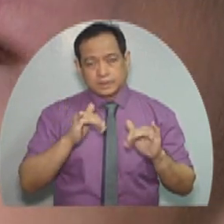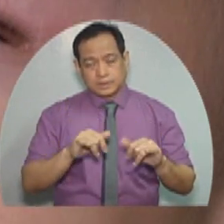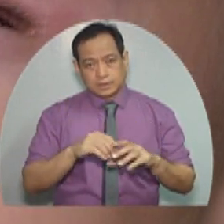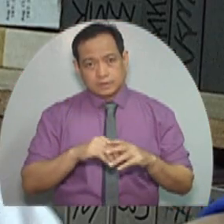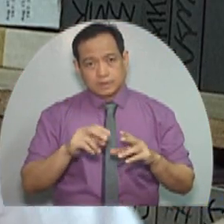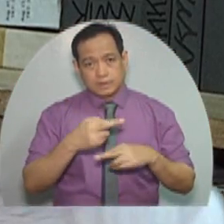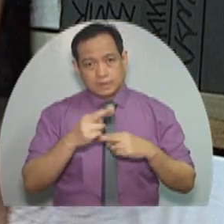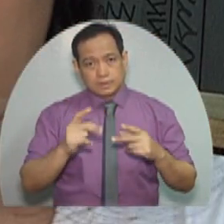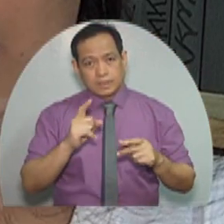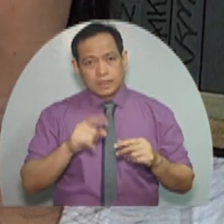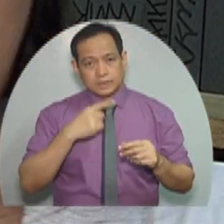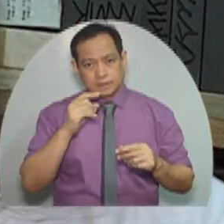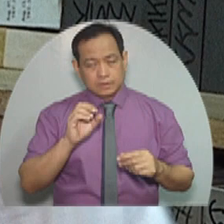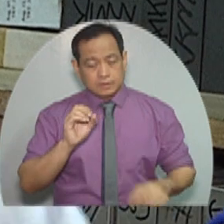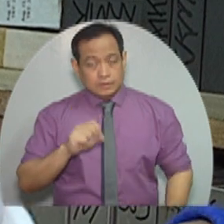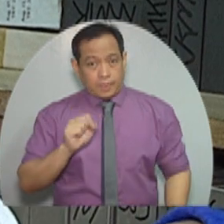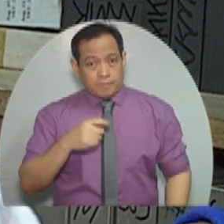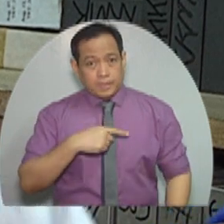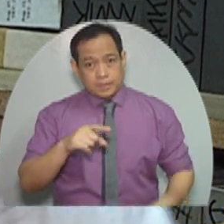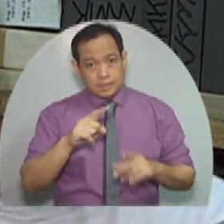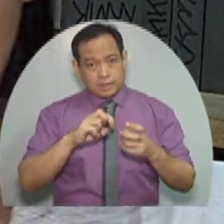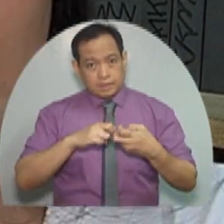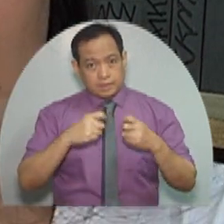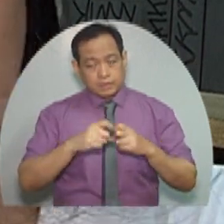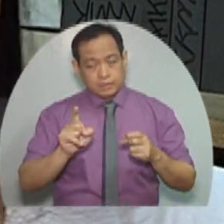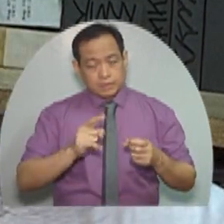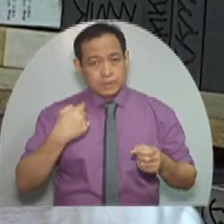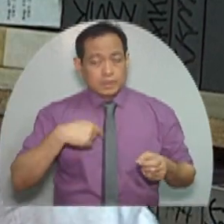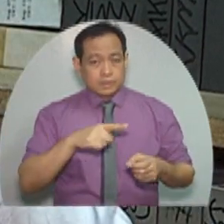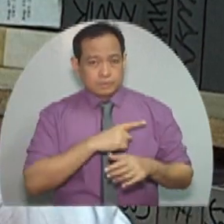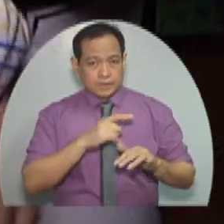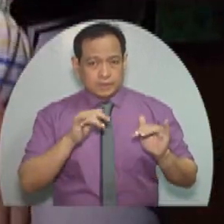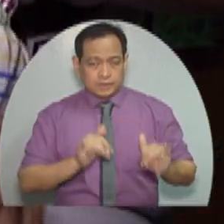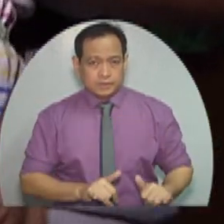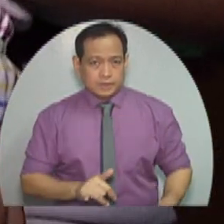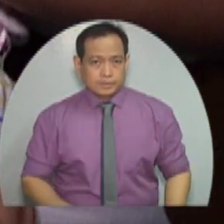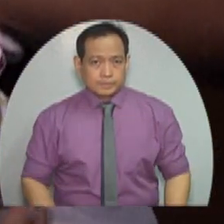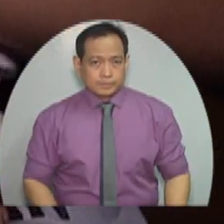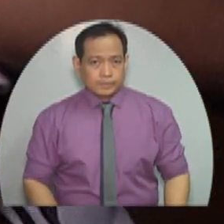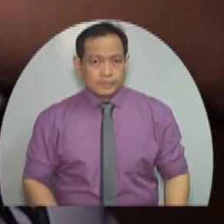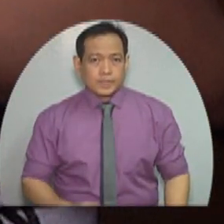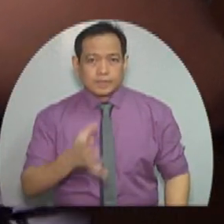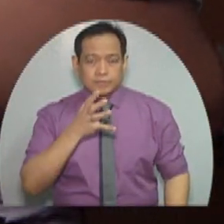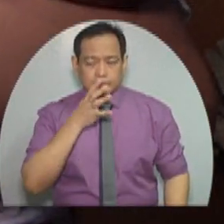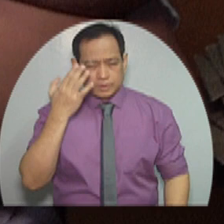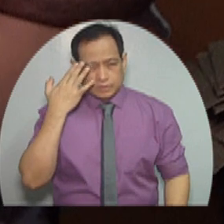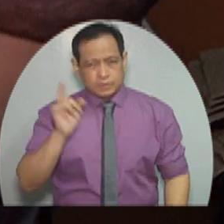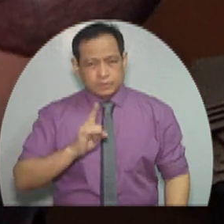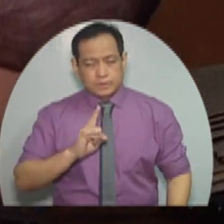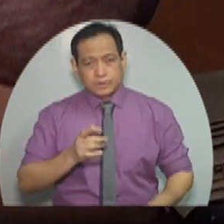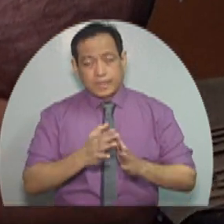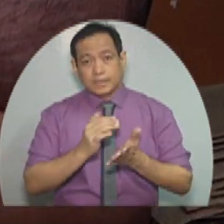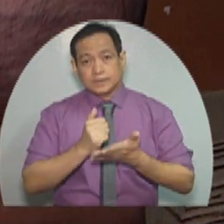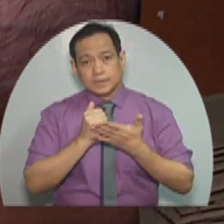niya. E din nag-uuna lang po ako kaya na problema po kung saan kami tutuloy. Hindi na alam ni Teresa kung saan